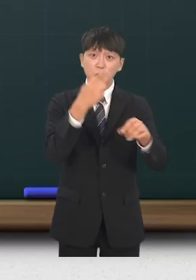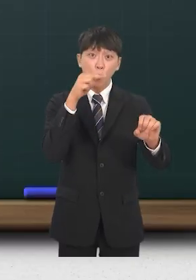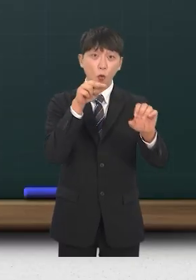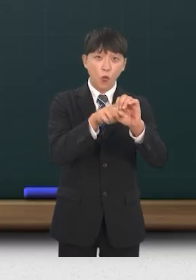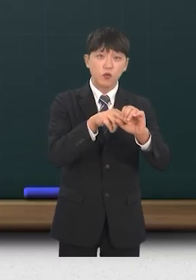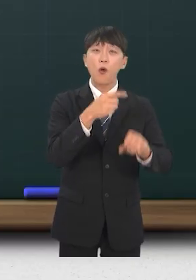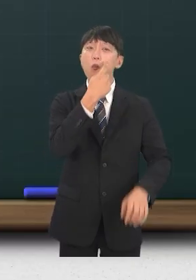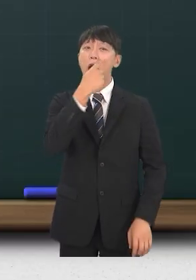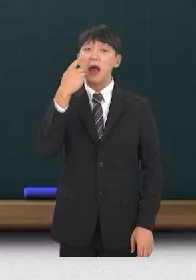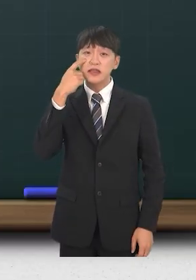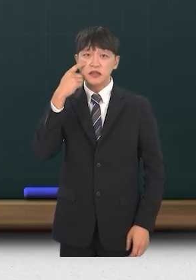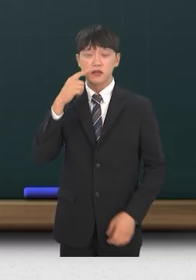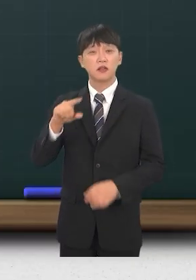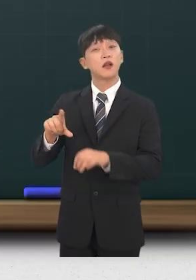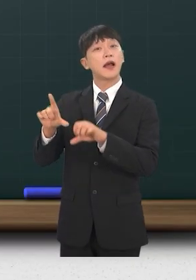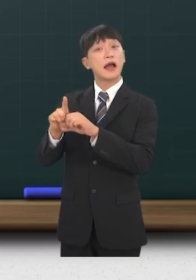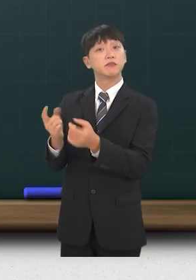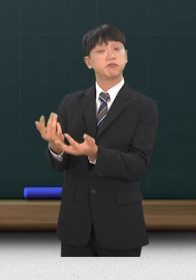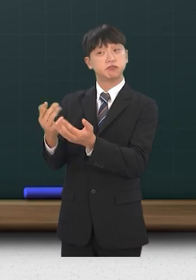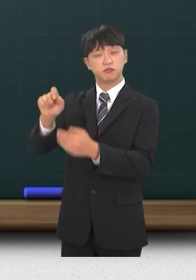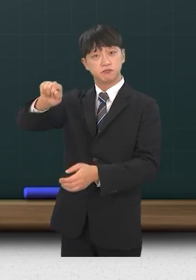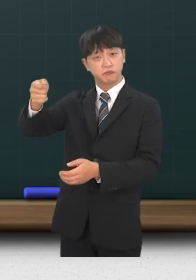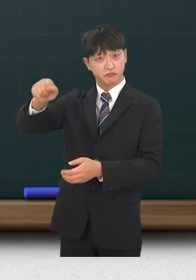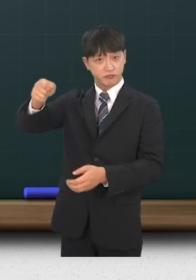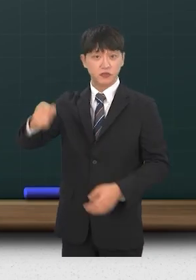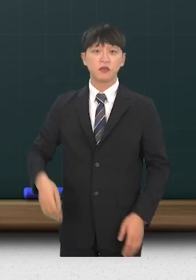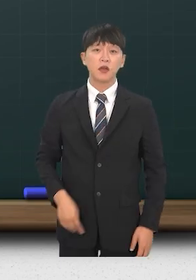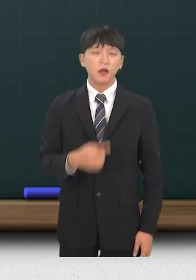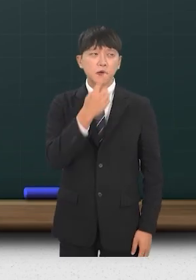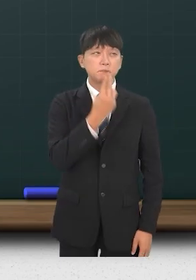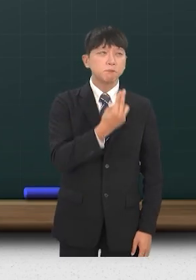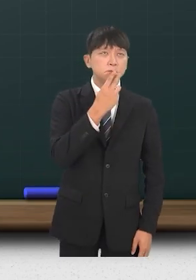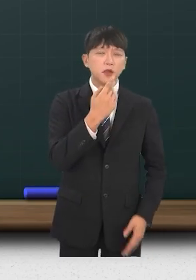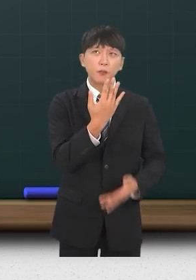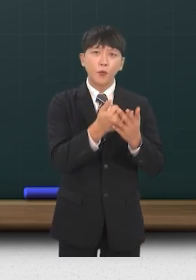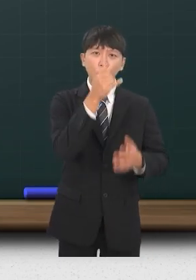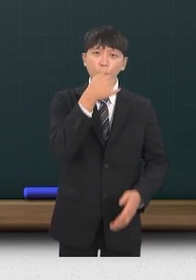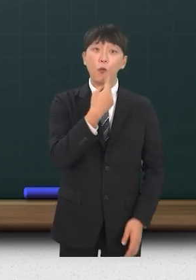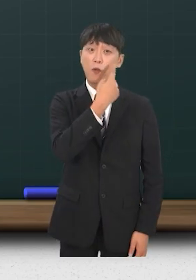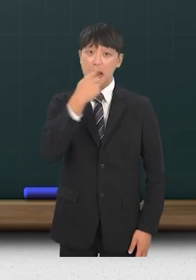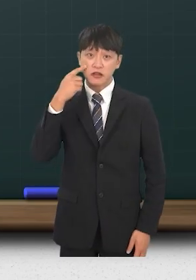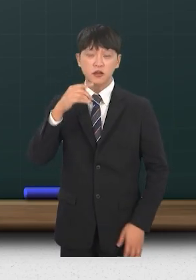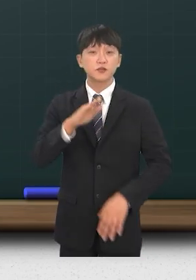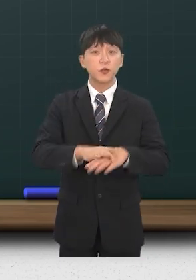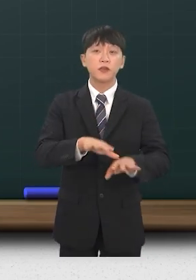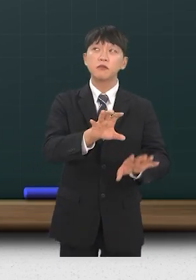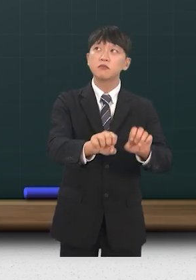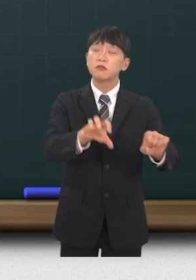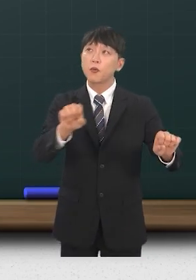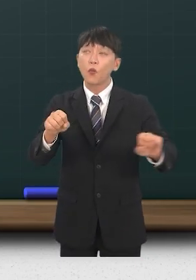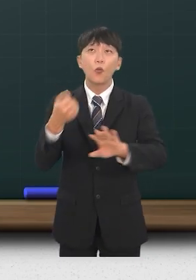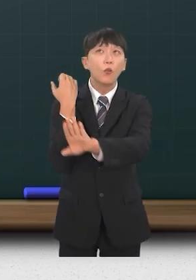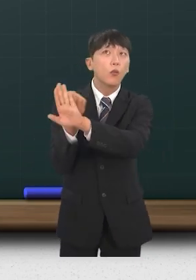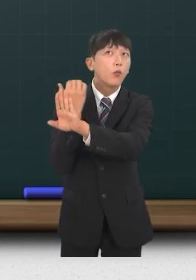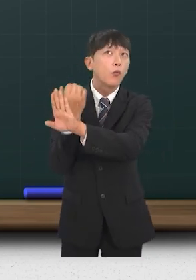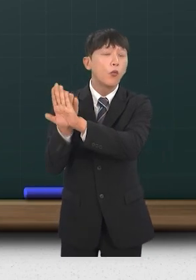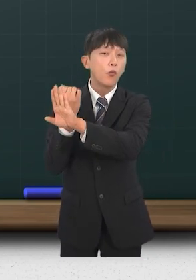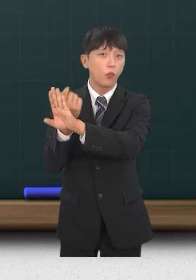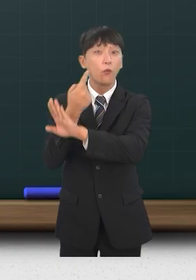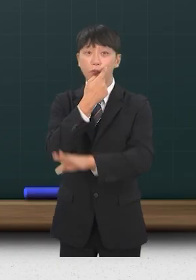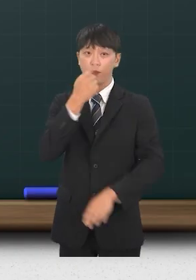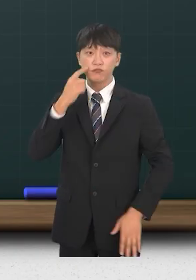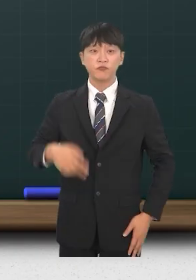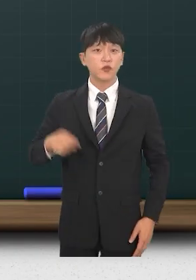꼭 기억해 두세요. 화재 사고를 막기 위한 사전 점검 및 예방법. 눈으로는 전열기구 코드 확인,